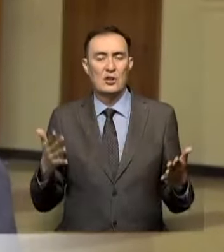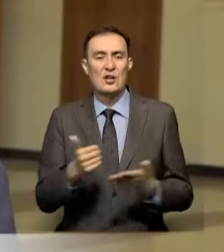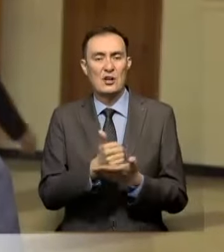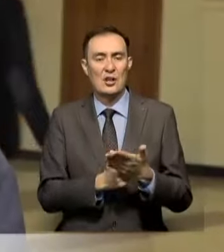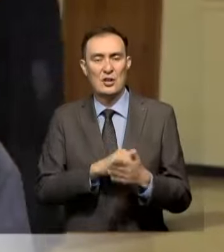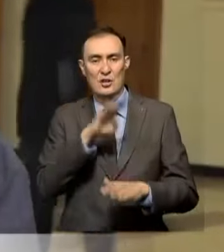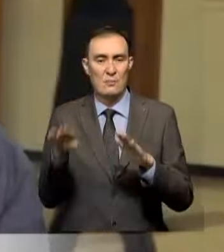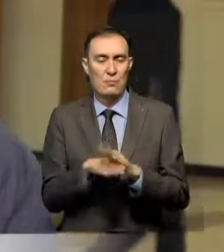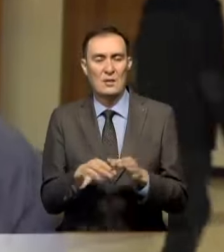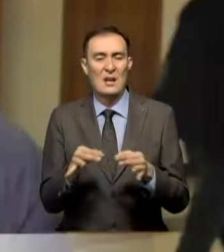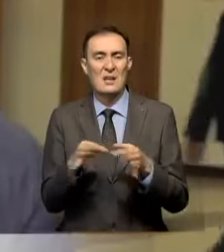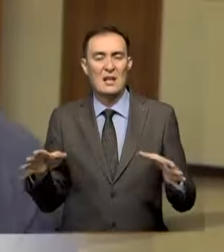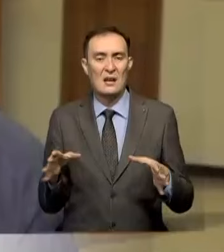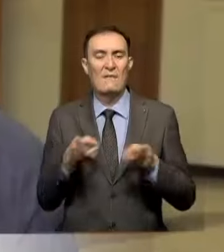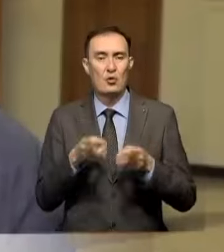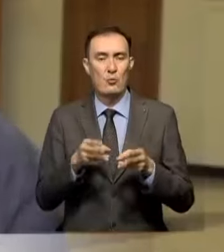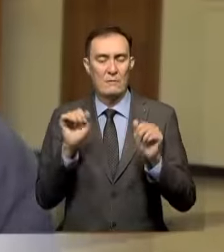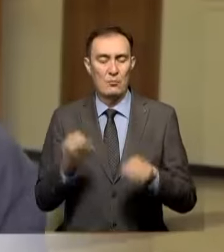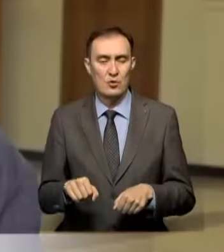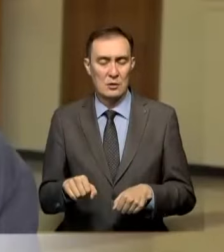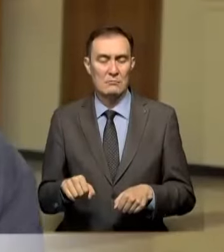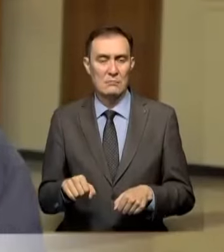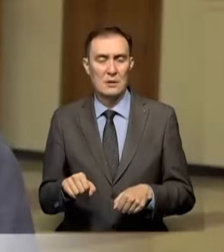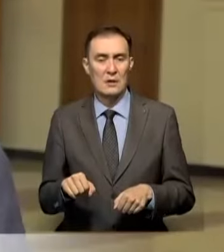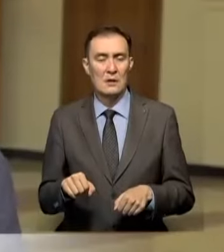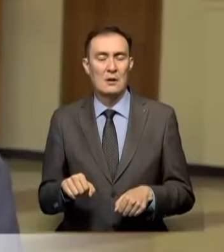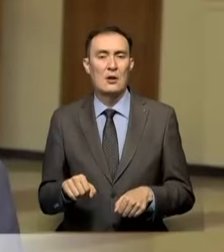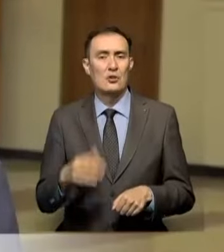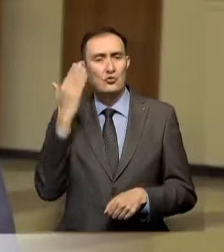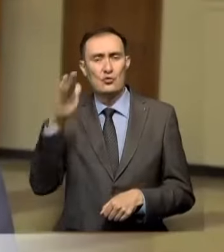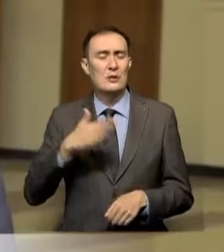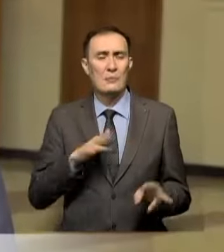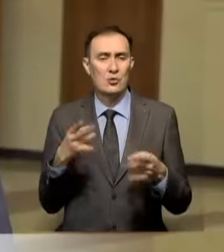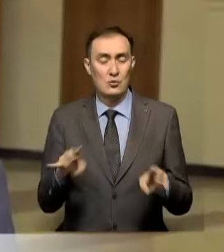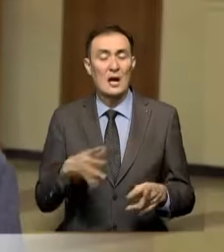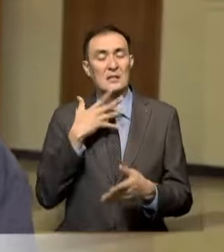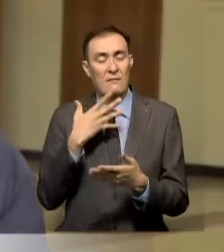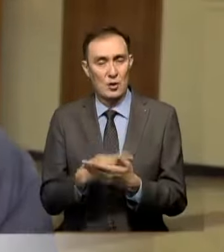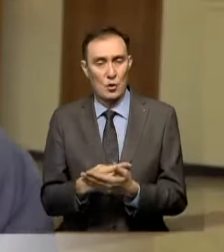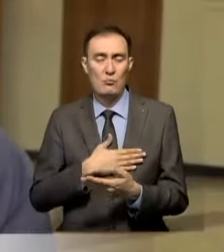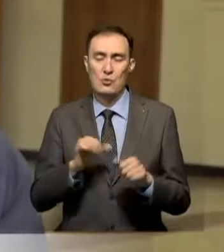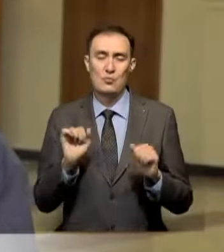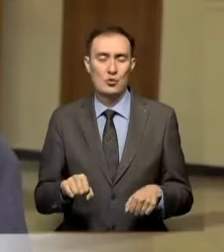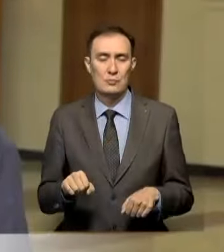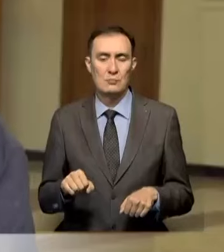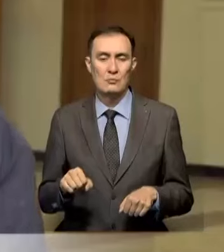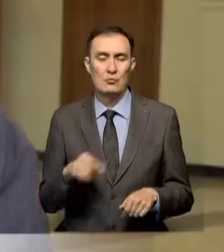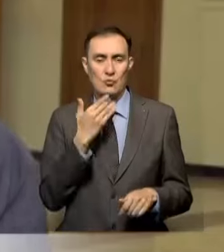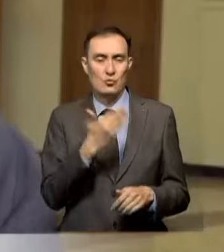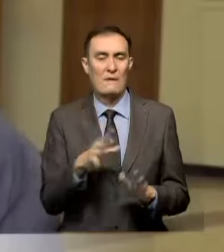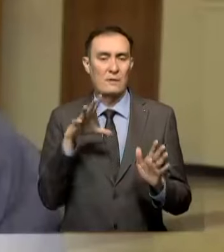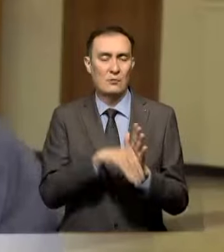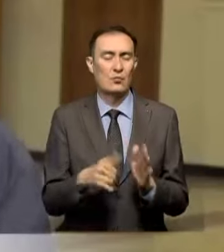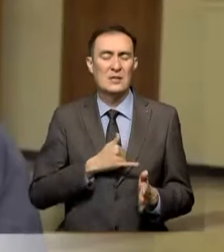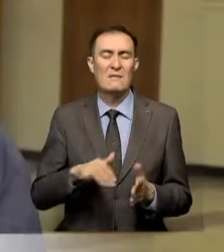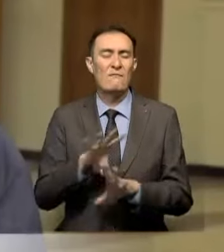хранилища для ядерного топлива, могут принять. Чужое нам не надо, а вот свое уж мы спокойно разместим. Поэтому у нас вообще